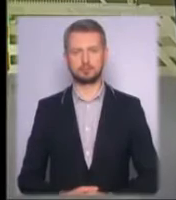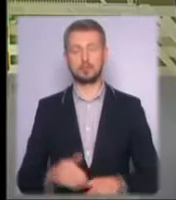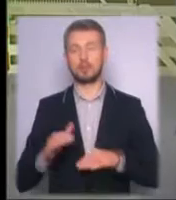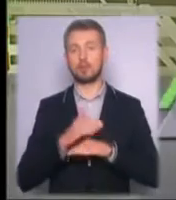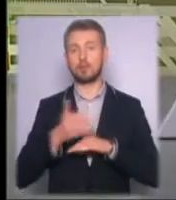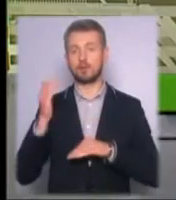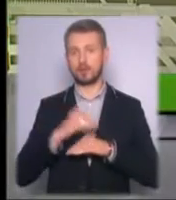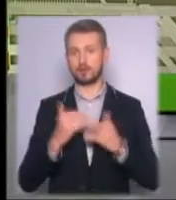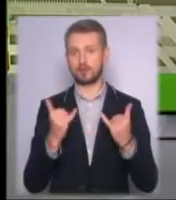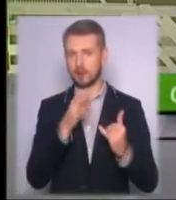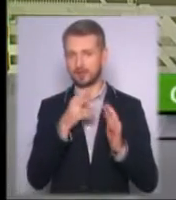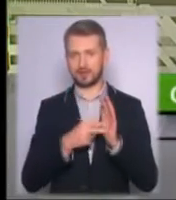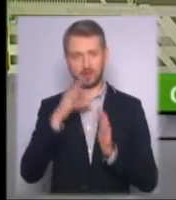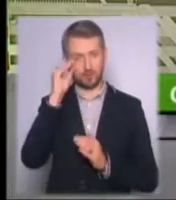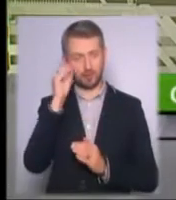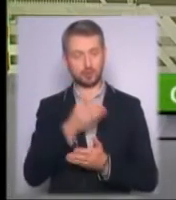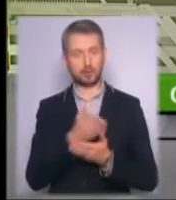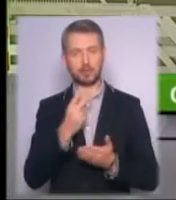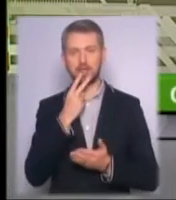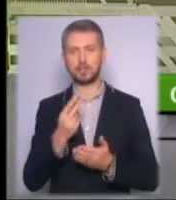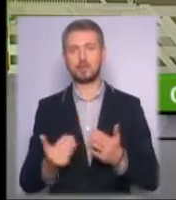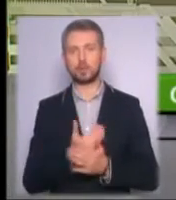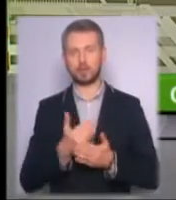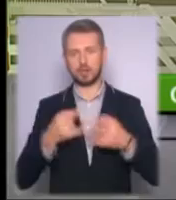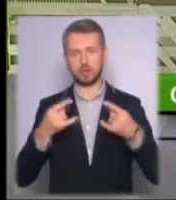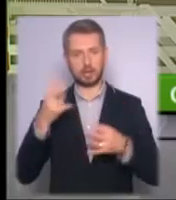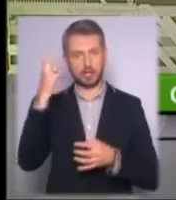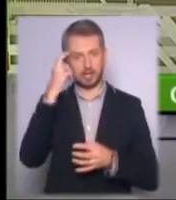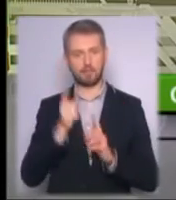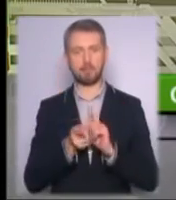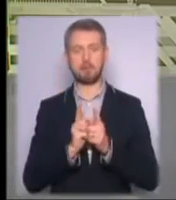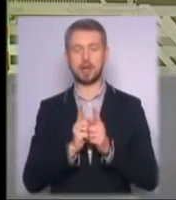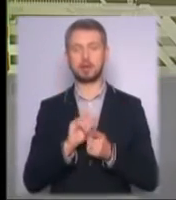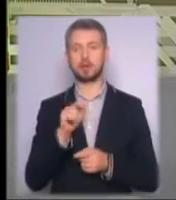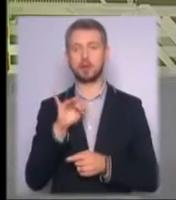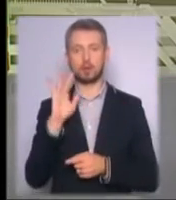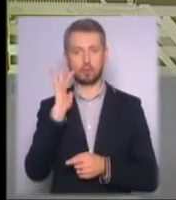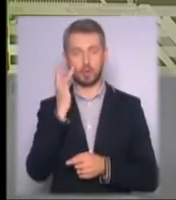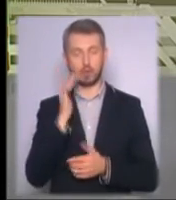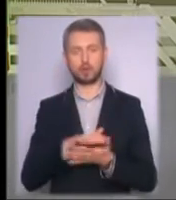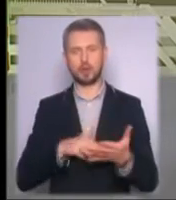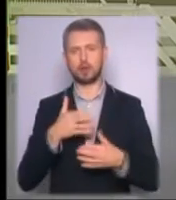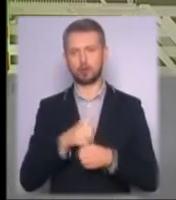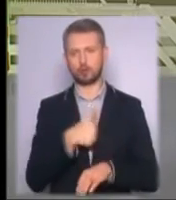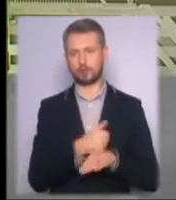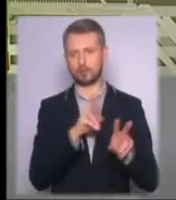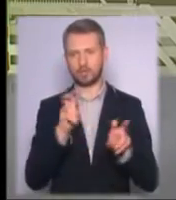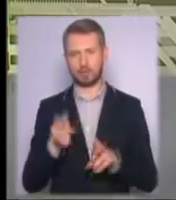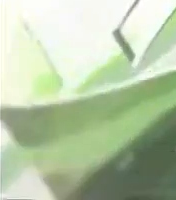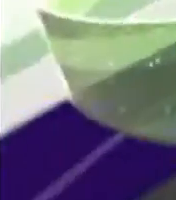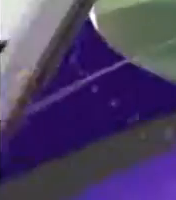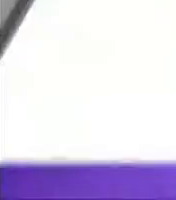Добрий вечір. 19-го в столиці. Ви дивитесь випуск СТН на телеканалі «Київ». В студії Олексій Кіпкало та Ігор Бондаренко. І зараз говоритимемо про таке.